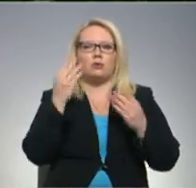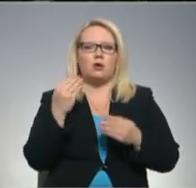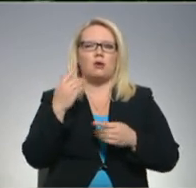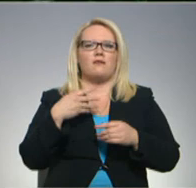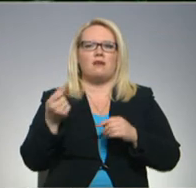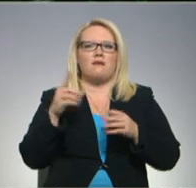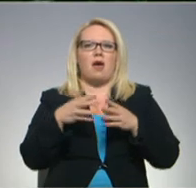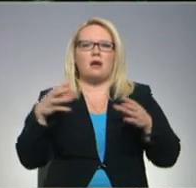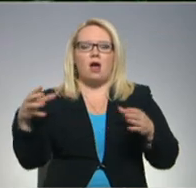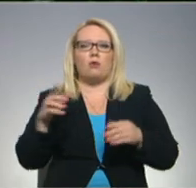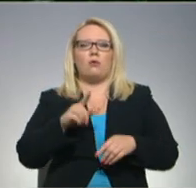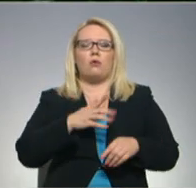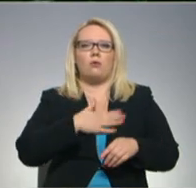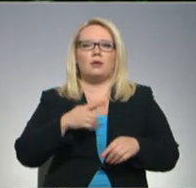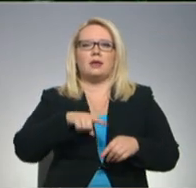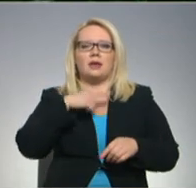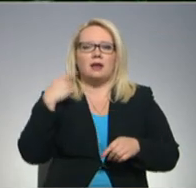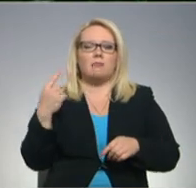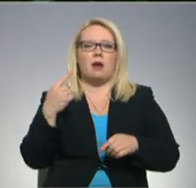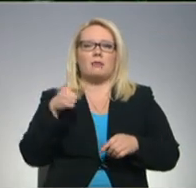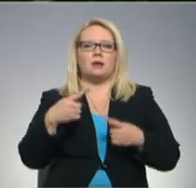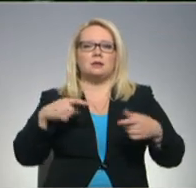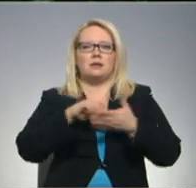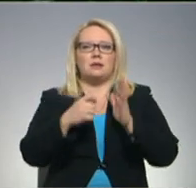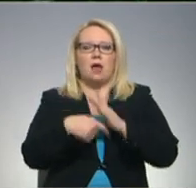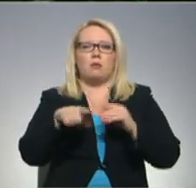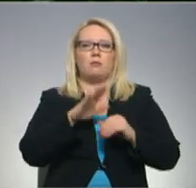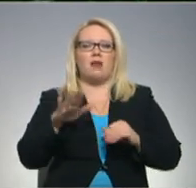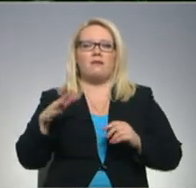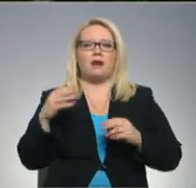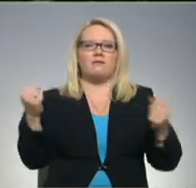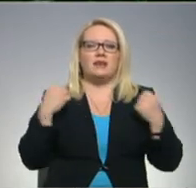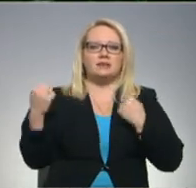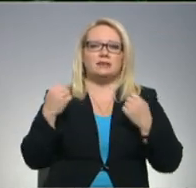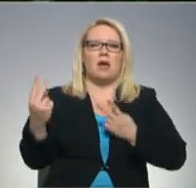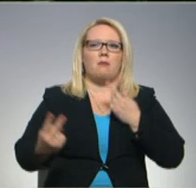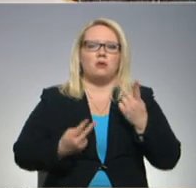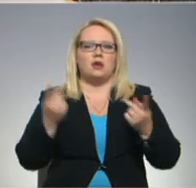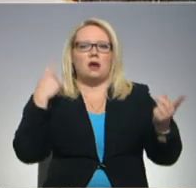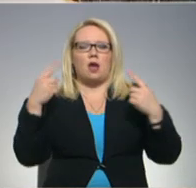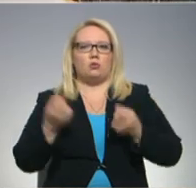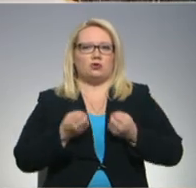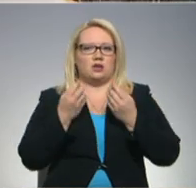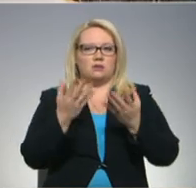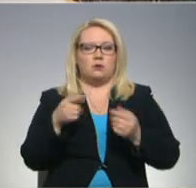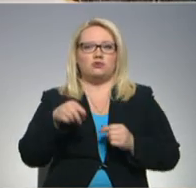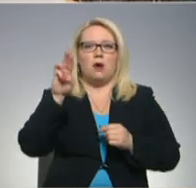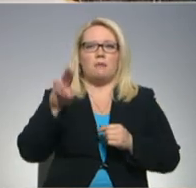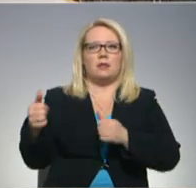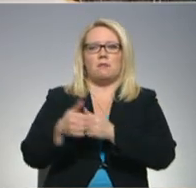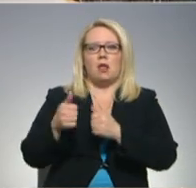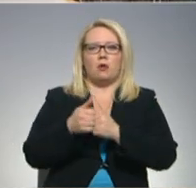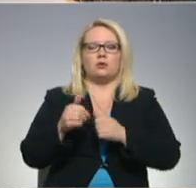ļoti ilgojamies pēc telpām, kur bērni varētu fiziski, emocionāli, radoši sevi izpaust. Šomēnes blakus